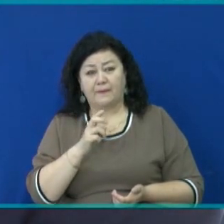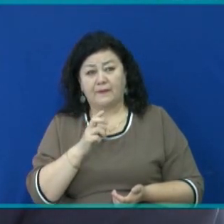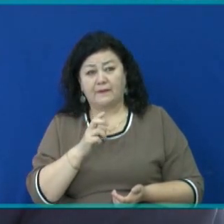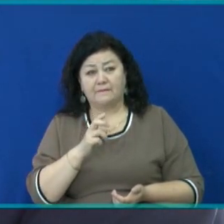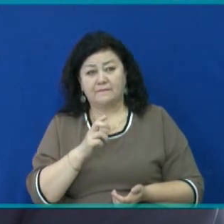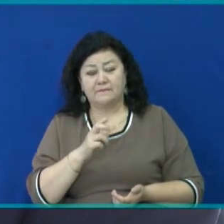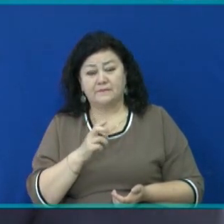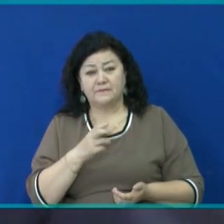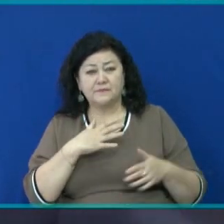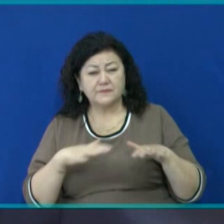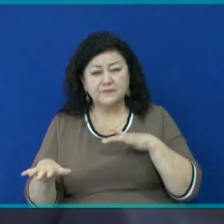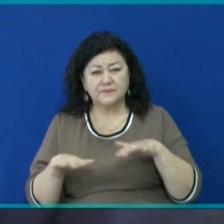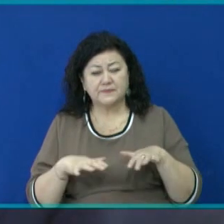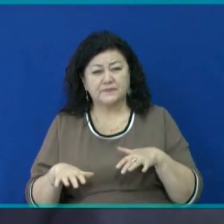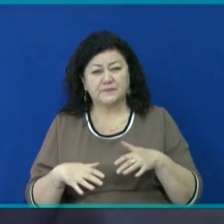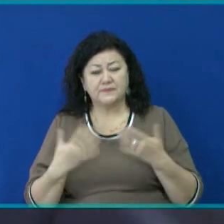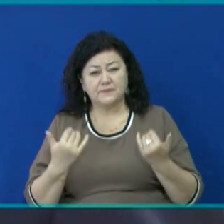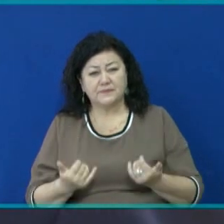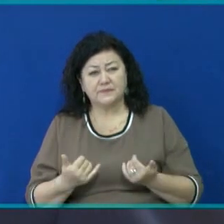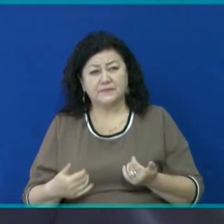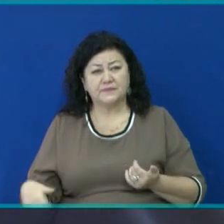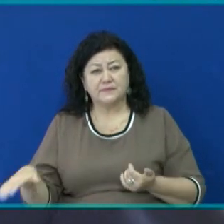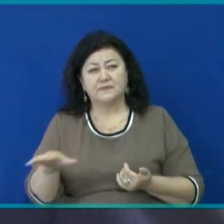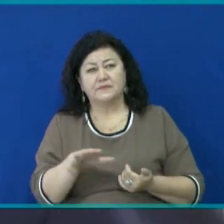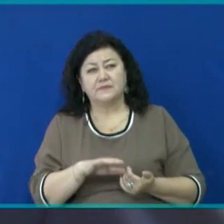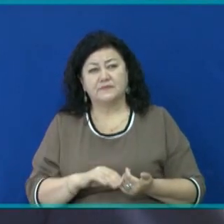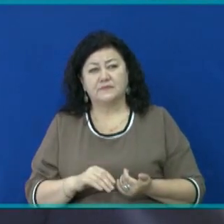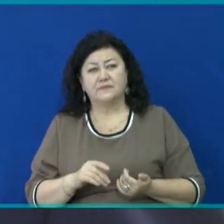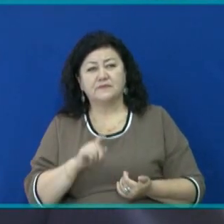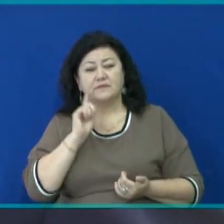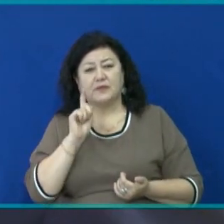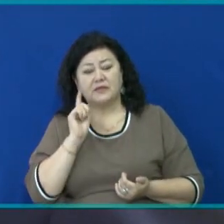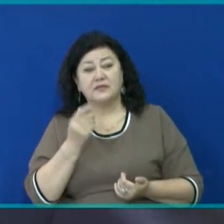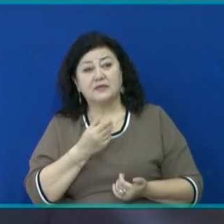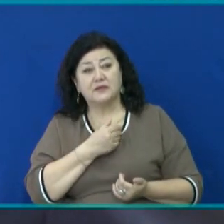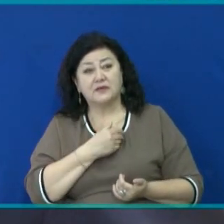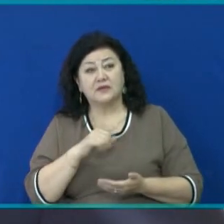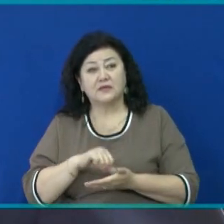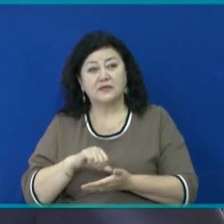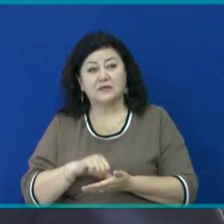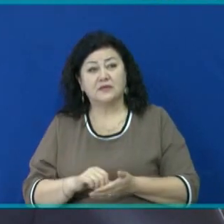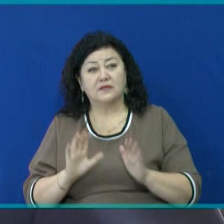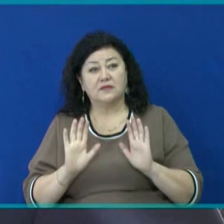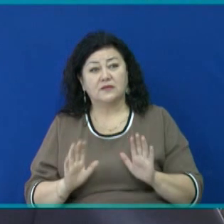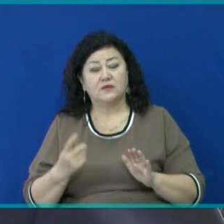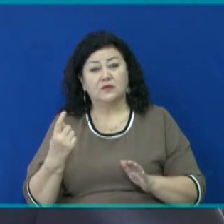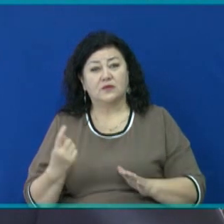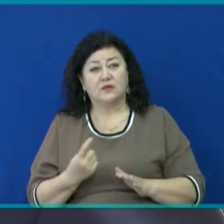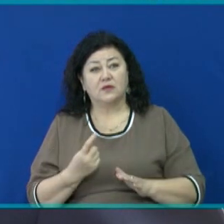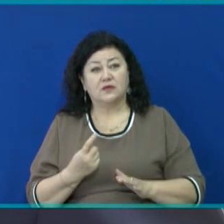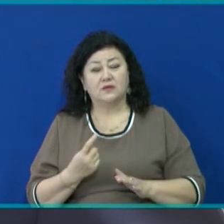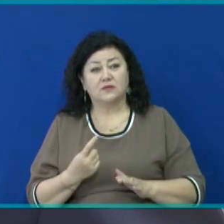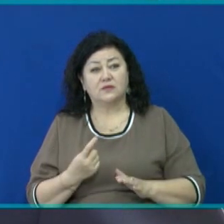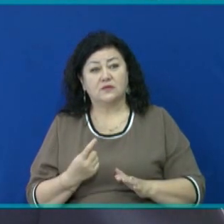барлық тең ойластырды. Бүйірде қазір барлық алатын деп жастардың бәрі ақсы кетіп тұр. Бірақ нәрсе бүйірге бізге